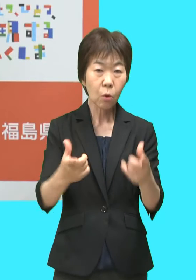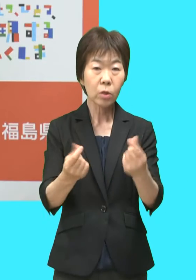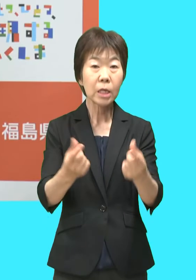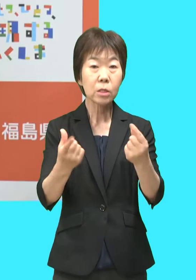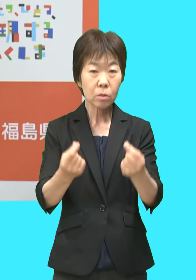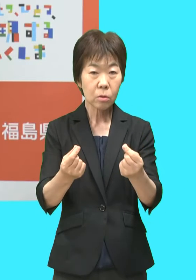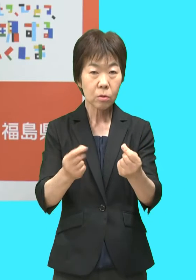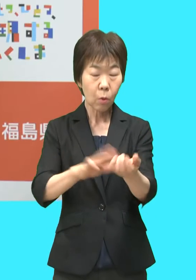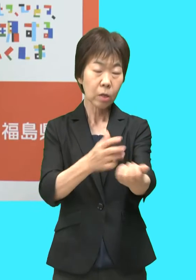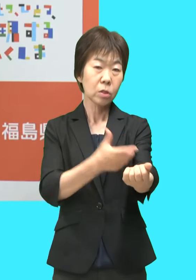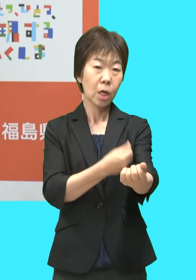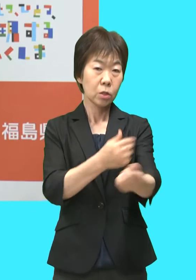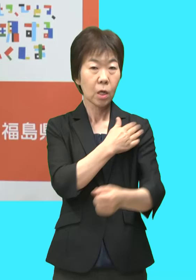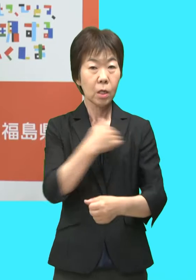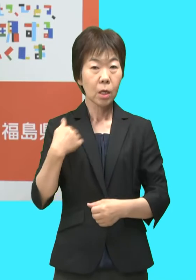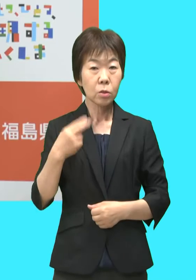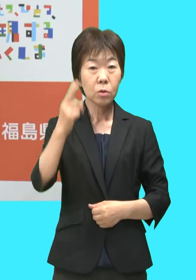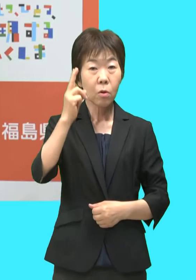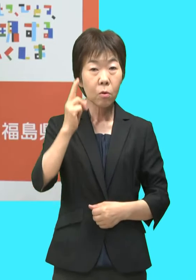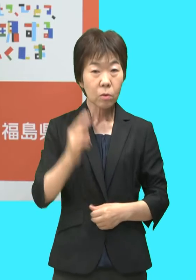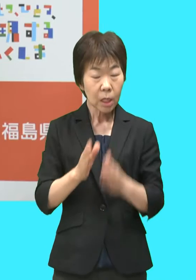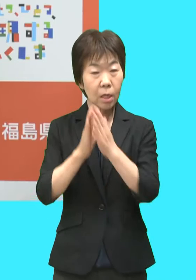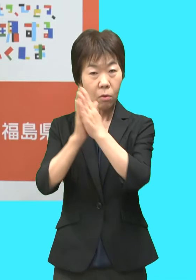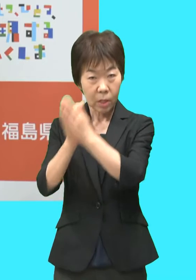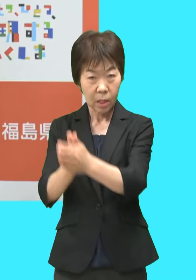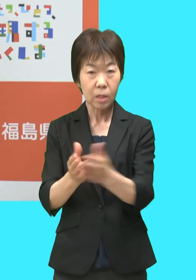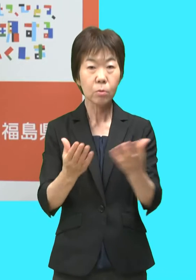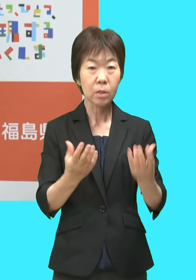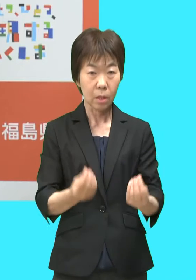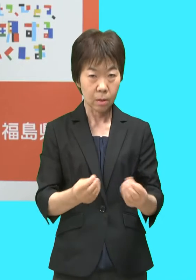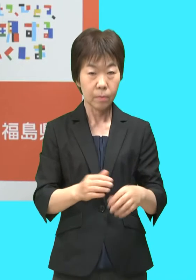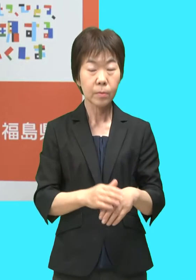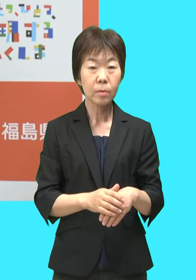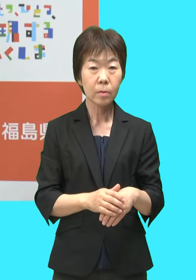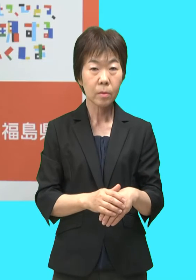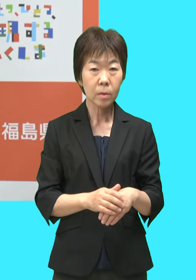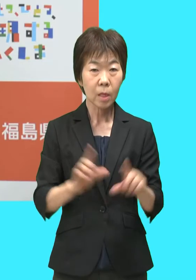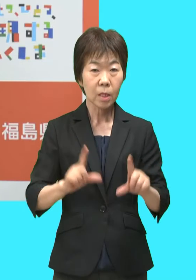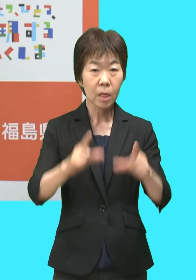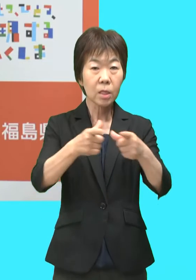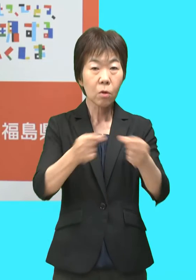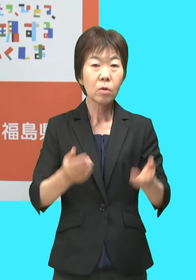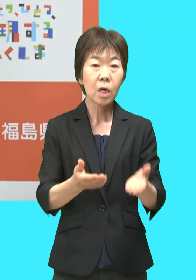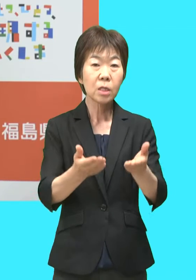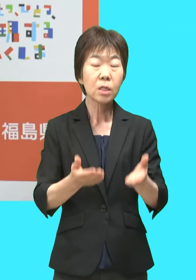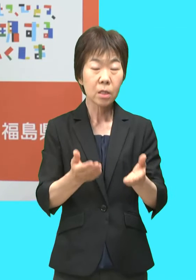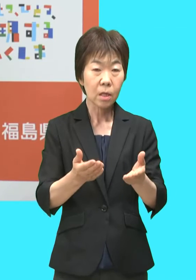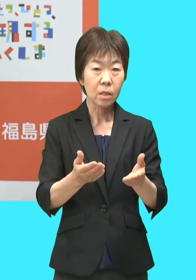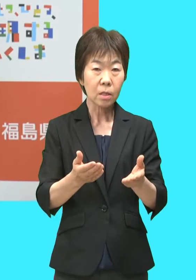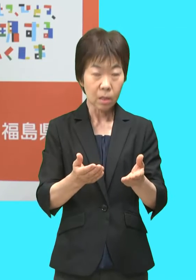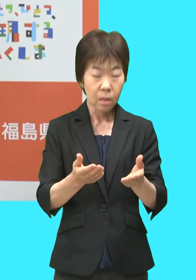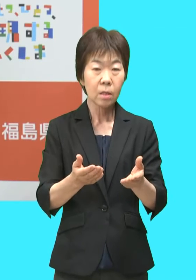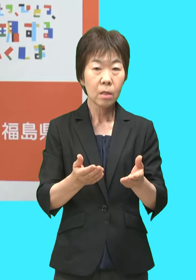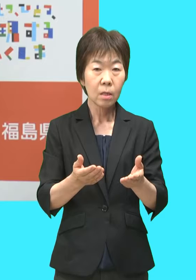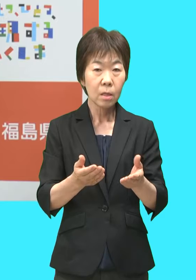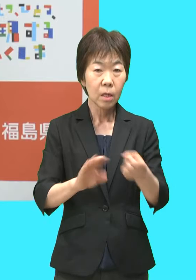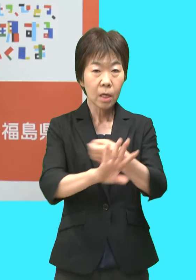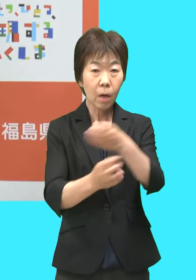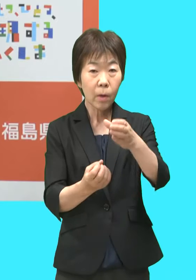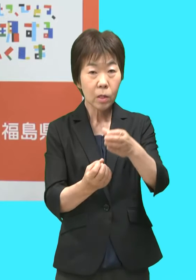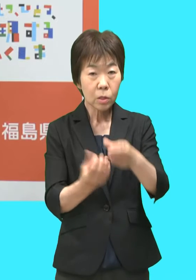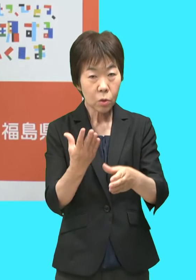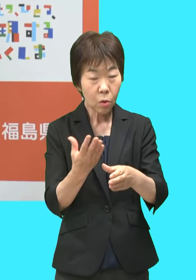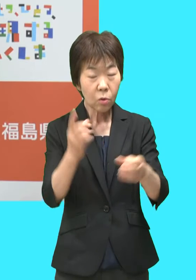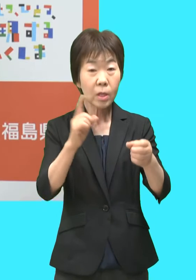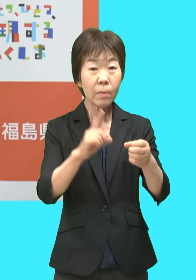種を受けることができるよう依頼をしたところであります。東日本大震災あるいは原発事